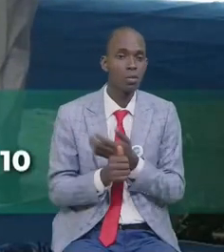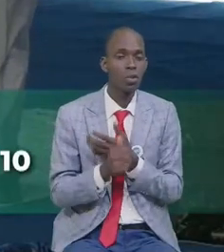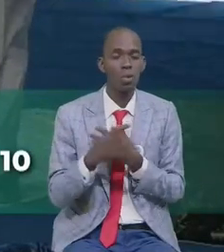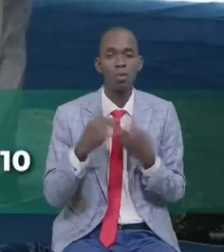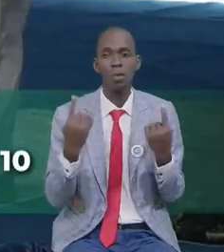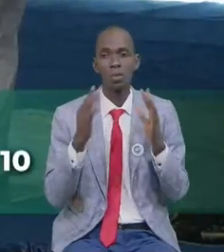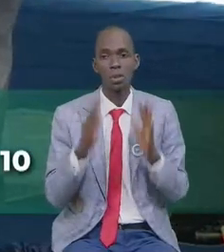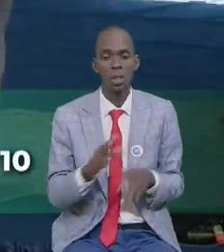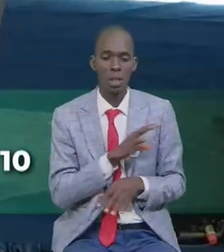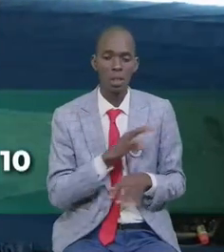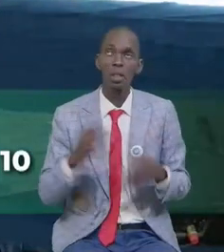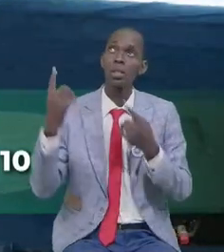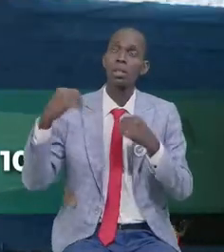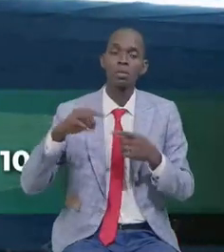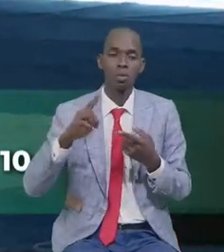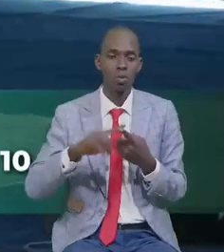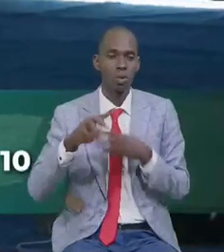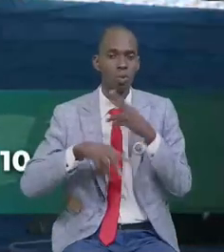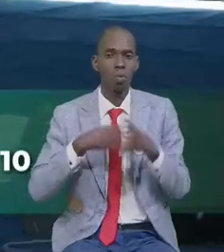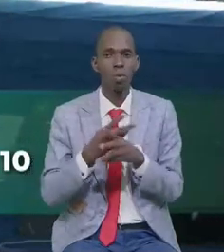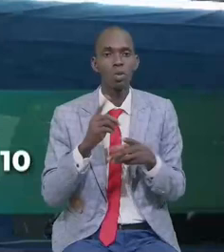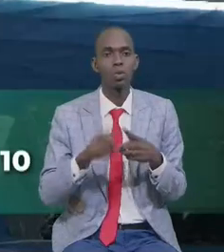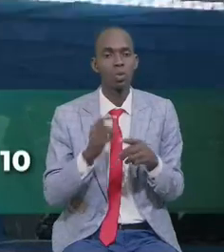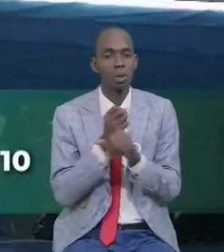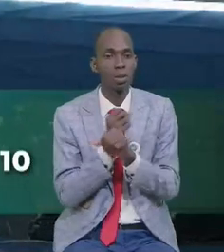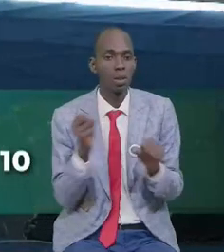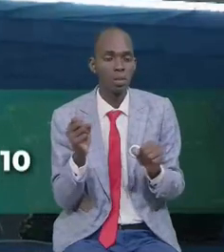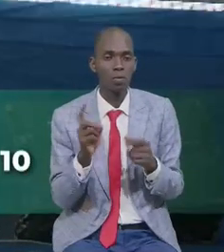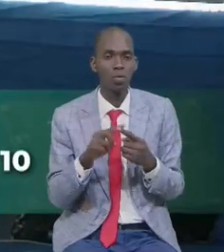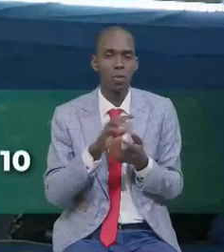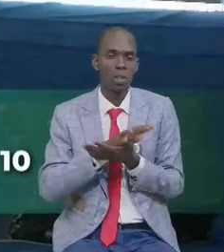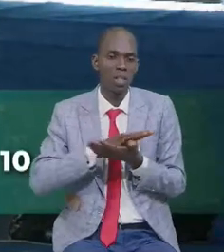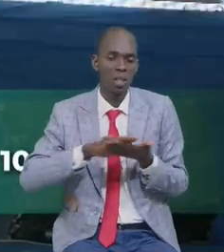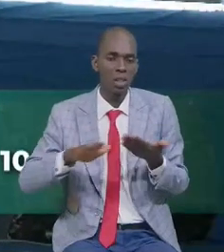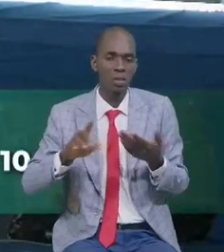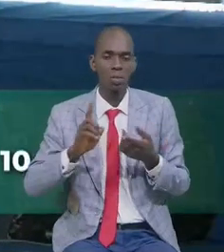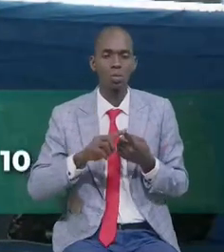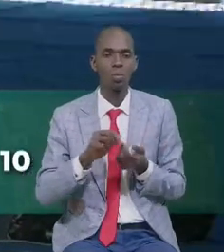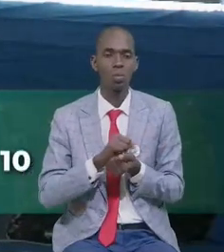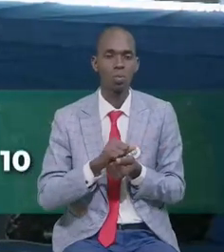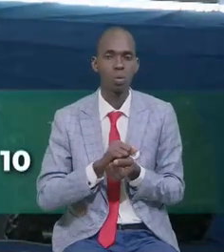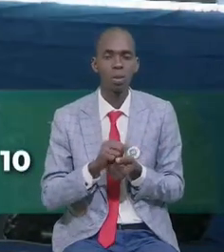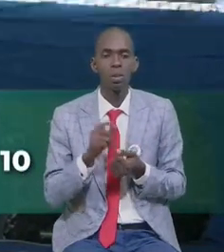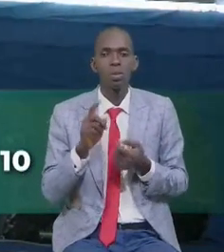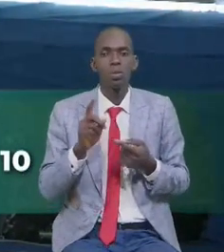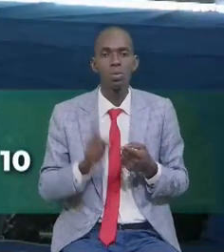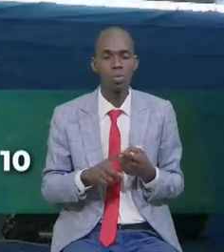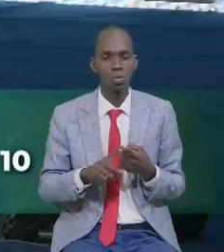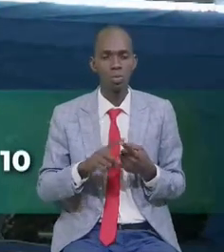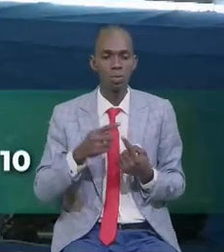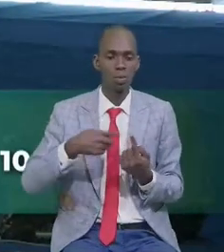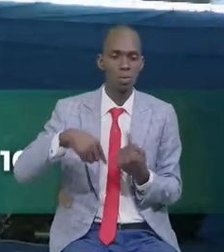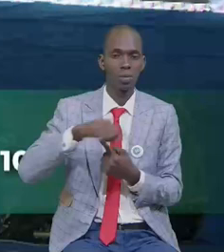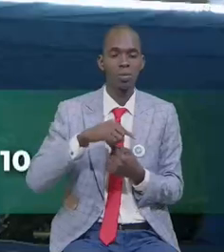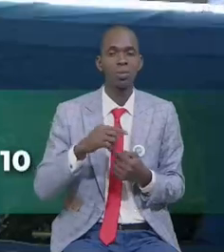dans le monde pour sauver, purifier, laver pour transformer